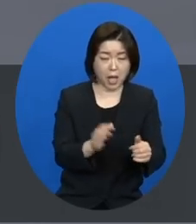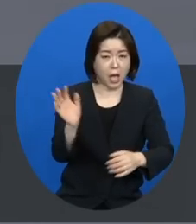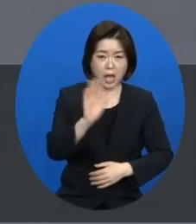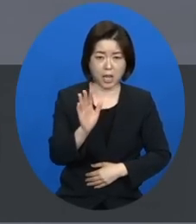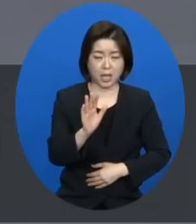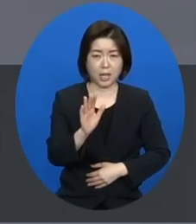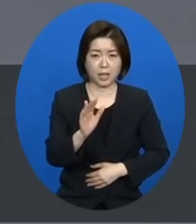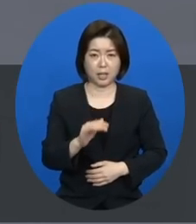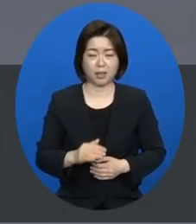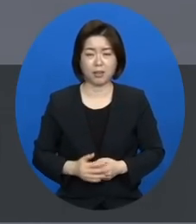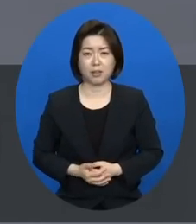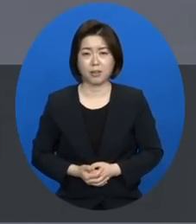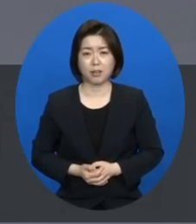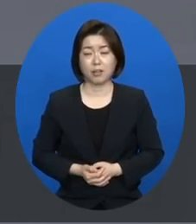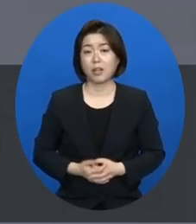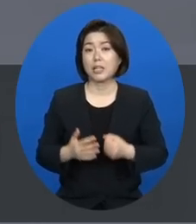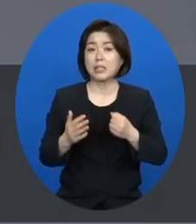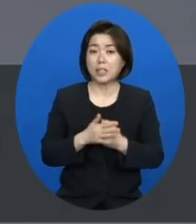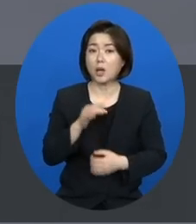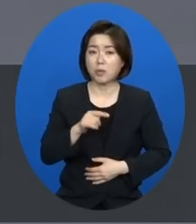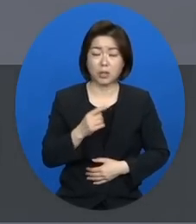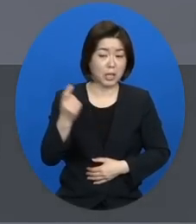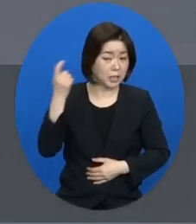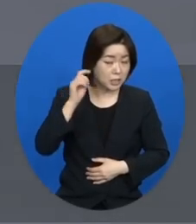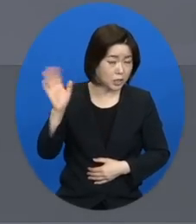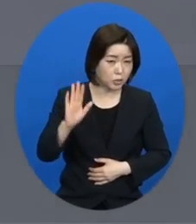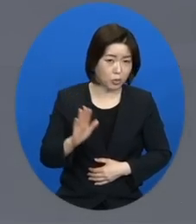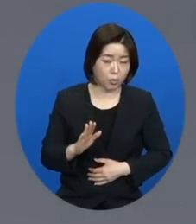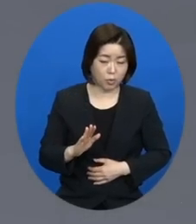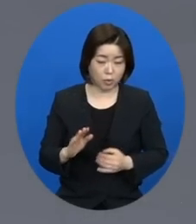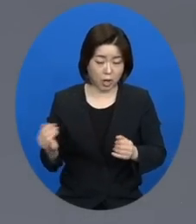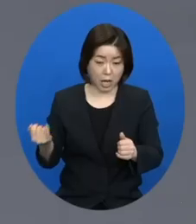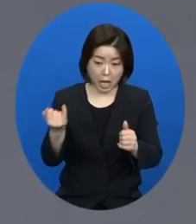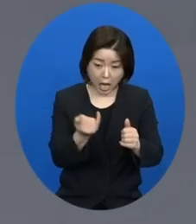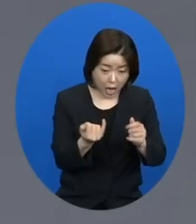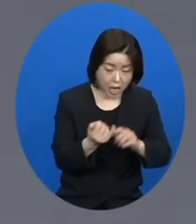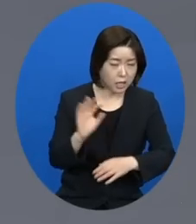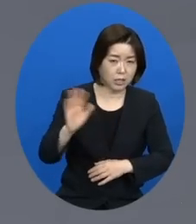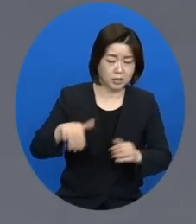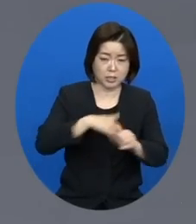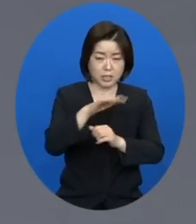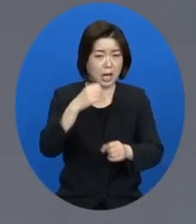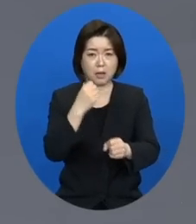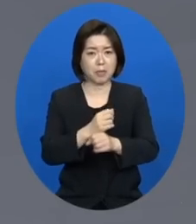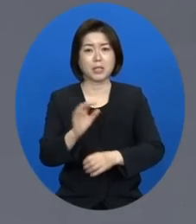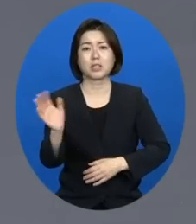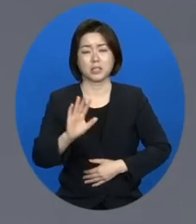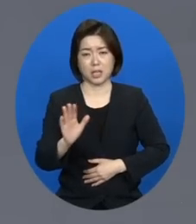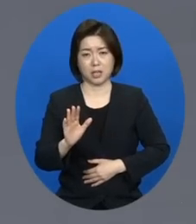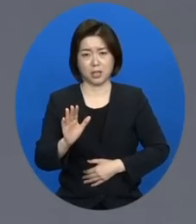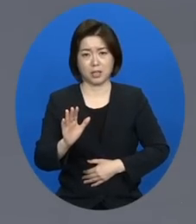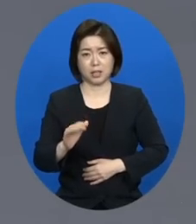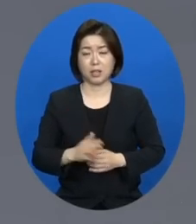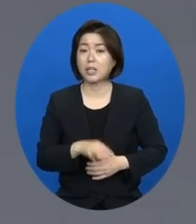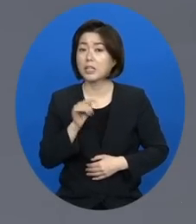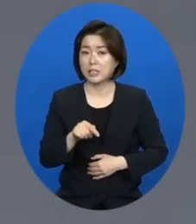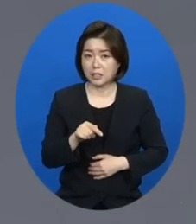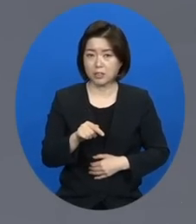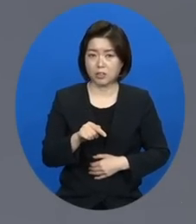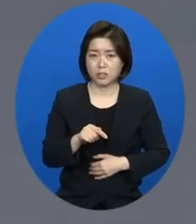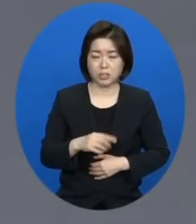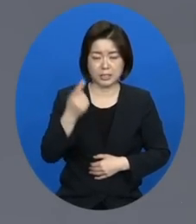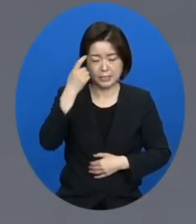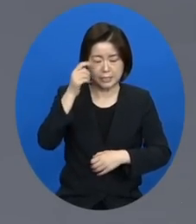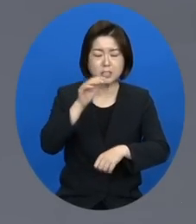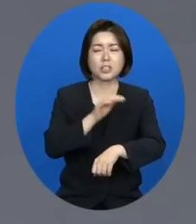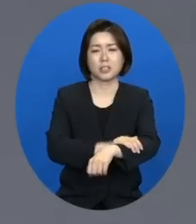아니한지라. 그러니까 듣지도 않고 함께 있을 상황을 전혀 만들지 않았다는 것이죠. 이것이